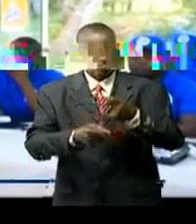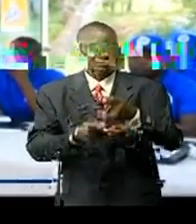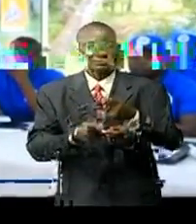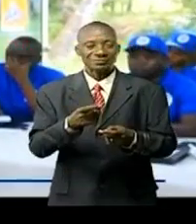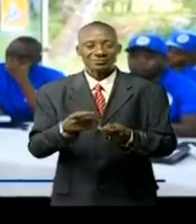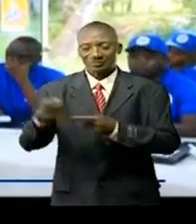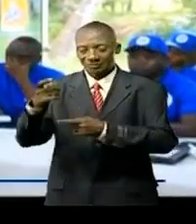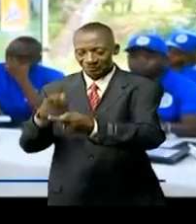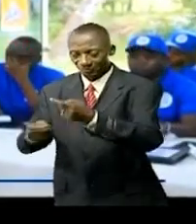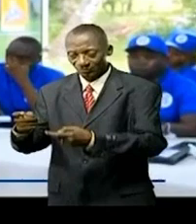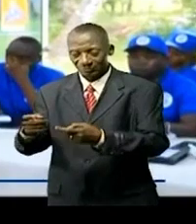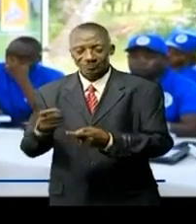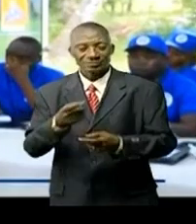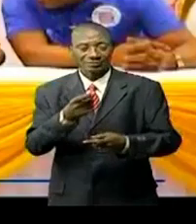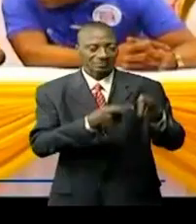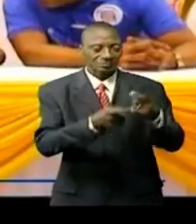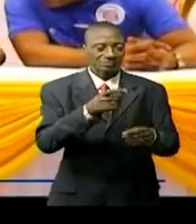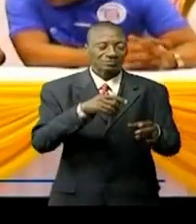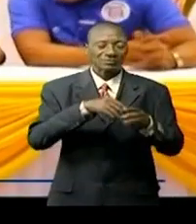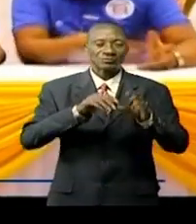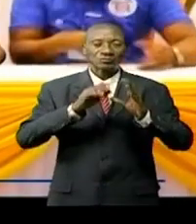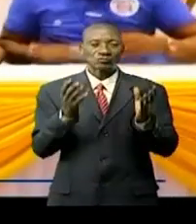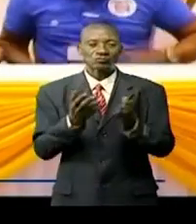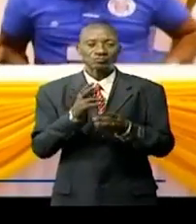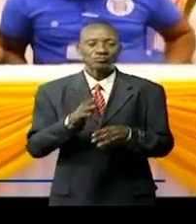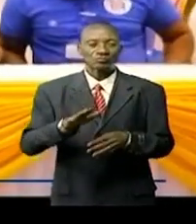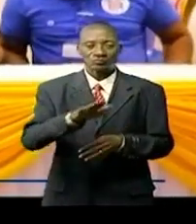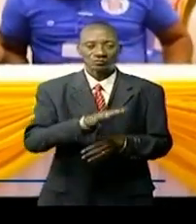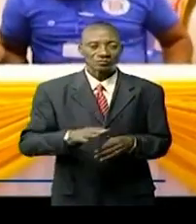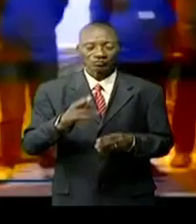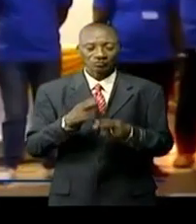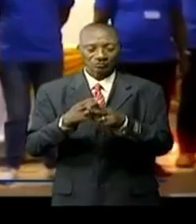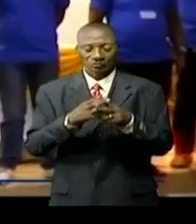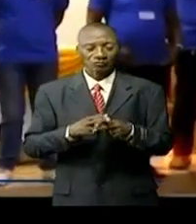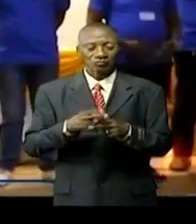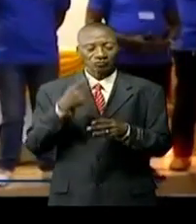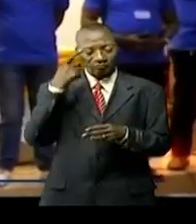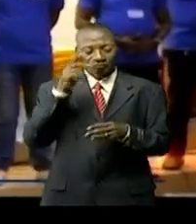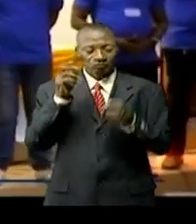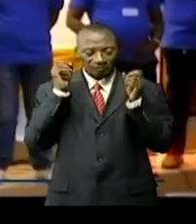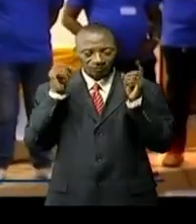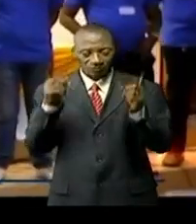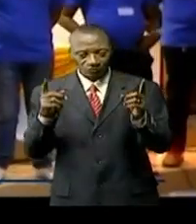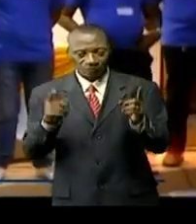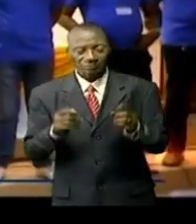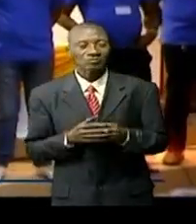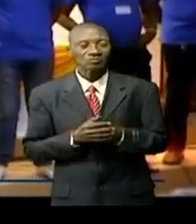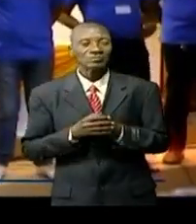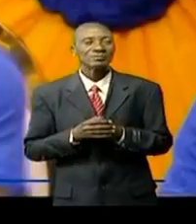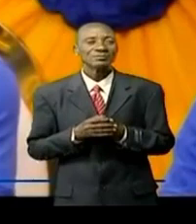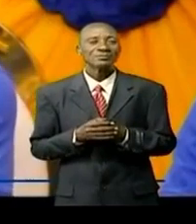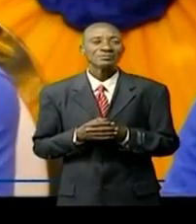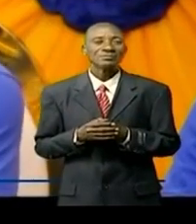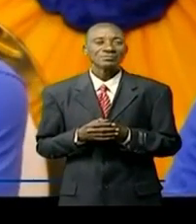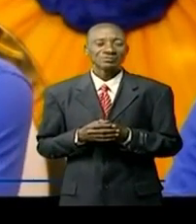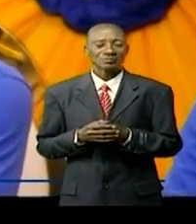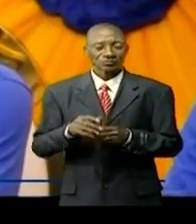Sokoum à la Commission nationale de contrôle et vérification CONACOV. C'est dans la salle du trentenaire au siège du